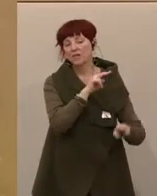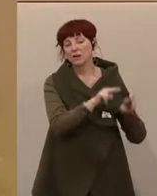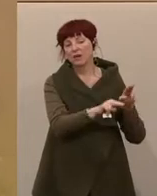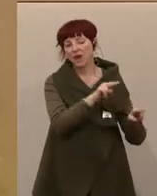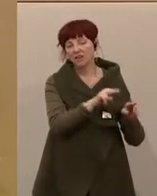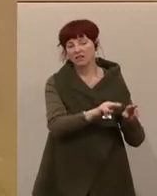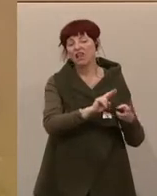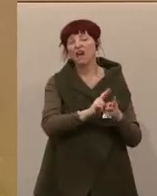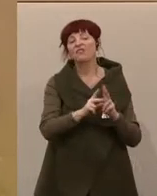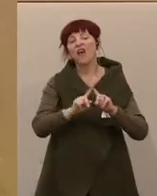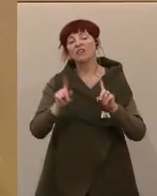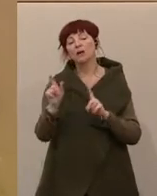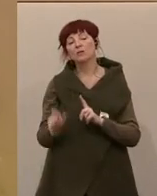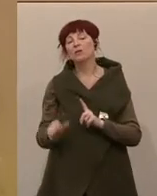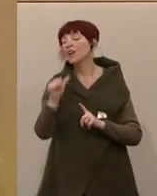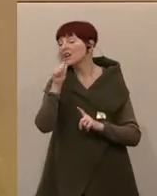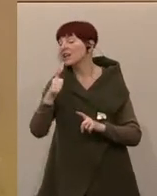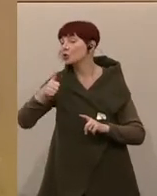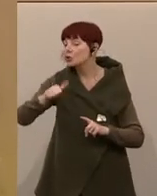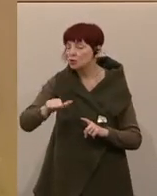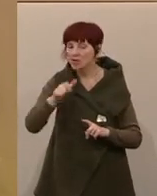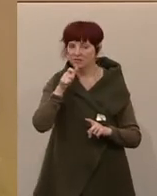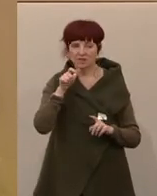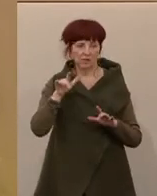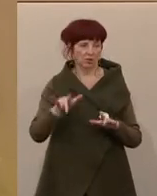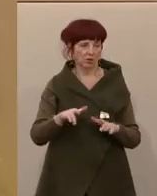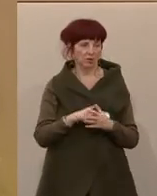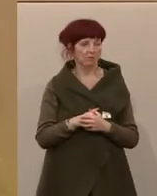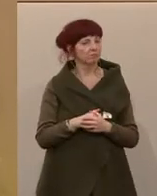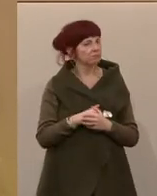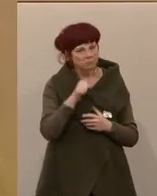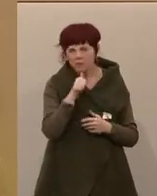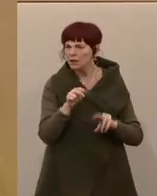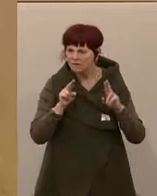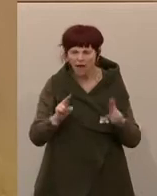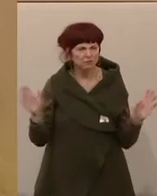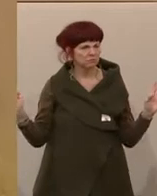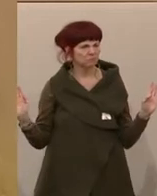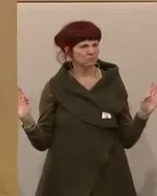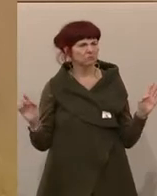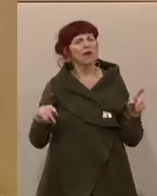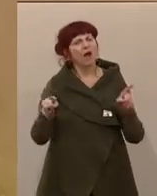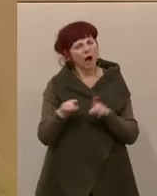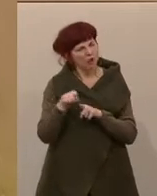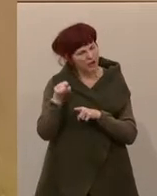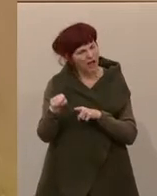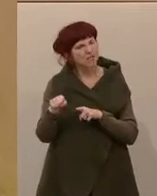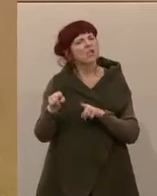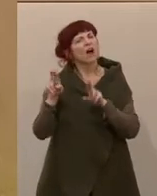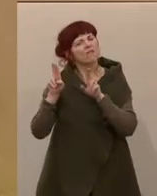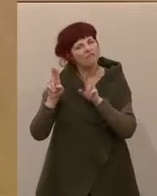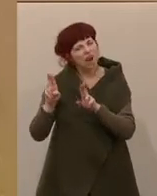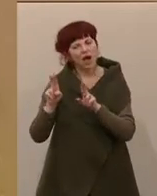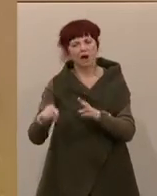nicht zusatzversicherte Patienten. Das ist unrichtig. Ich berichtige auch hier